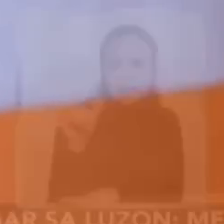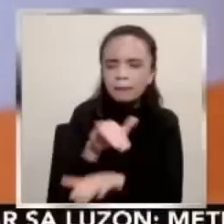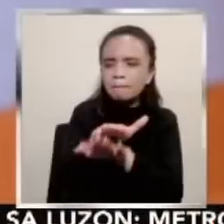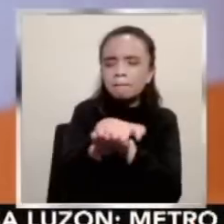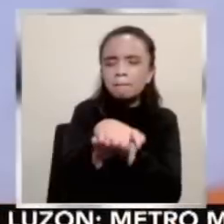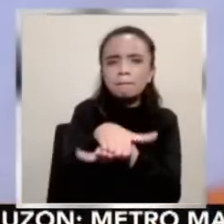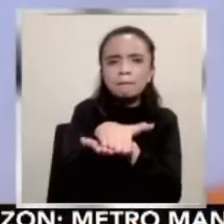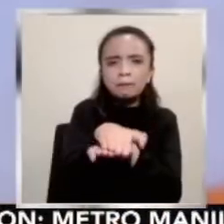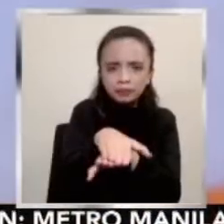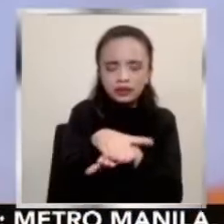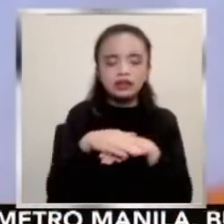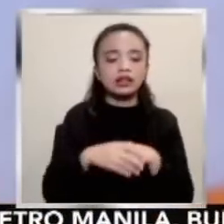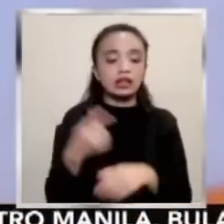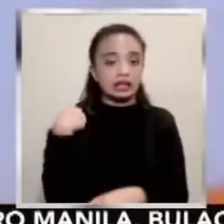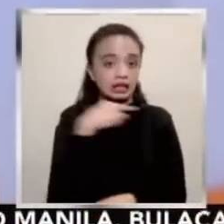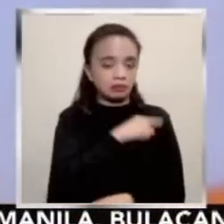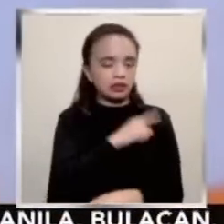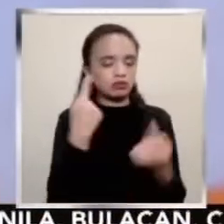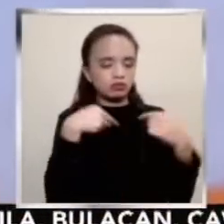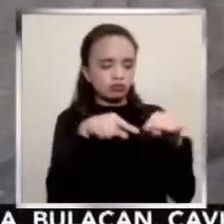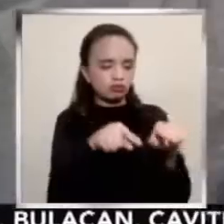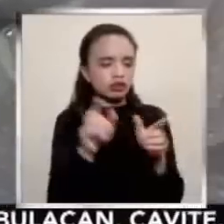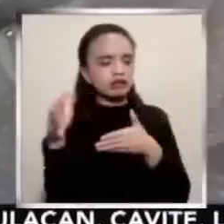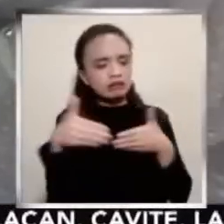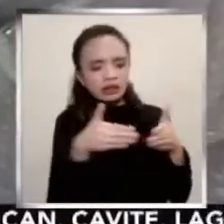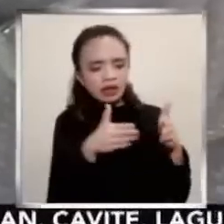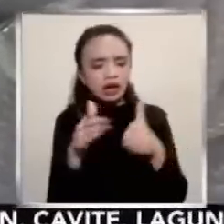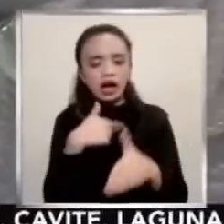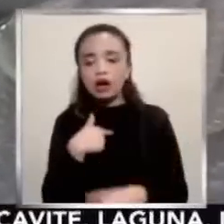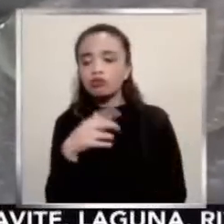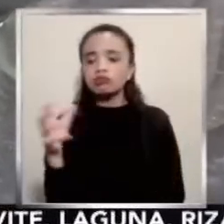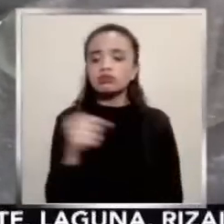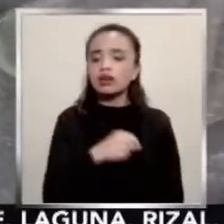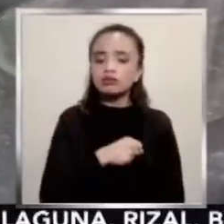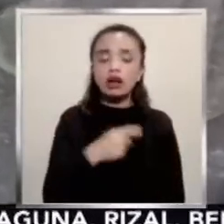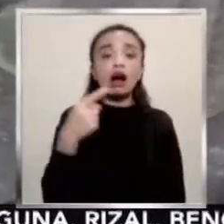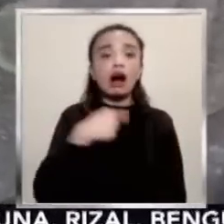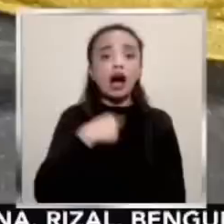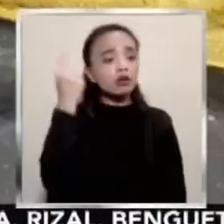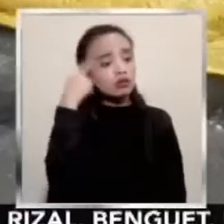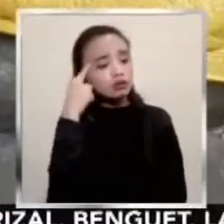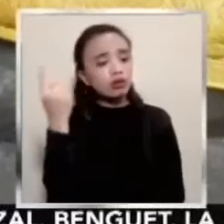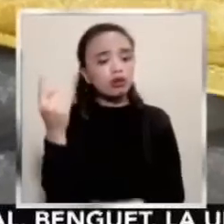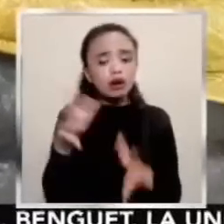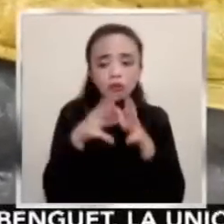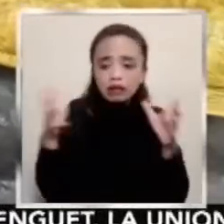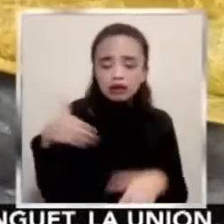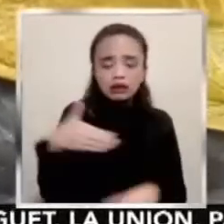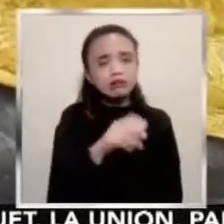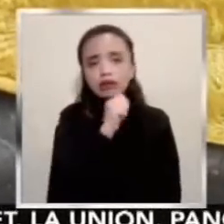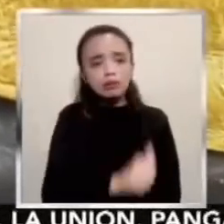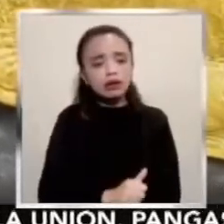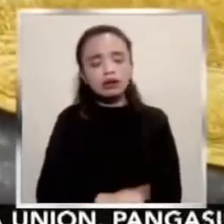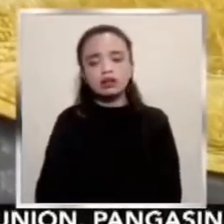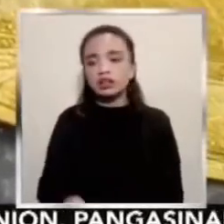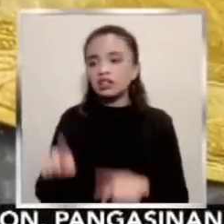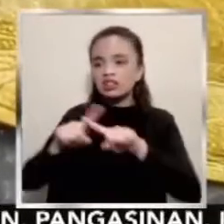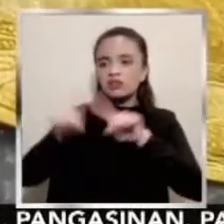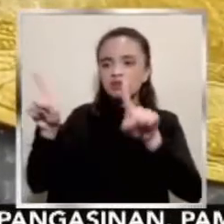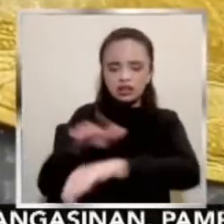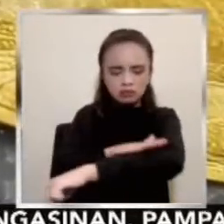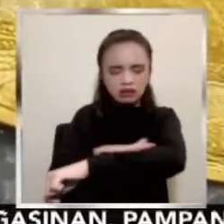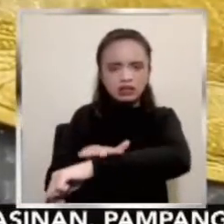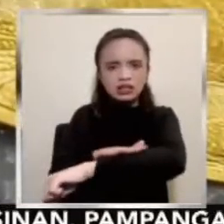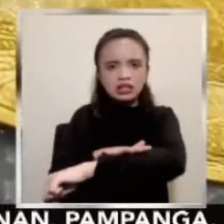sa ilog, ginuha ko yung lambat ko. Akala ko malaking isda, hindi pala. Iba naman yung balat niya. Pure na